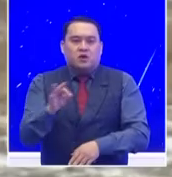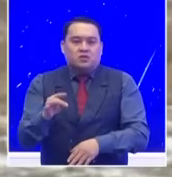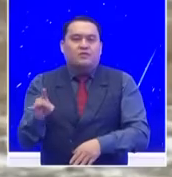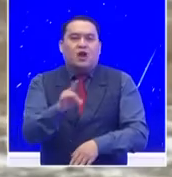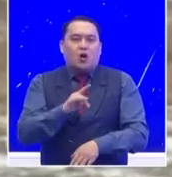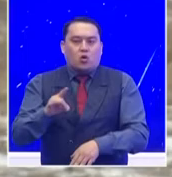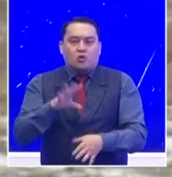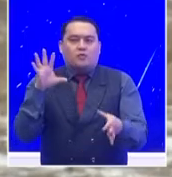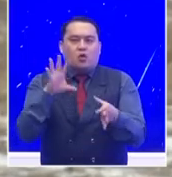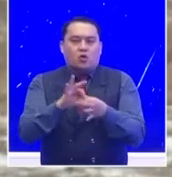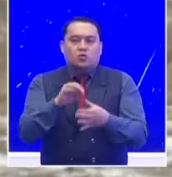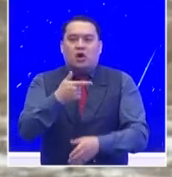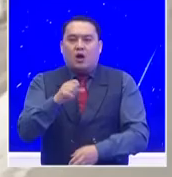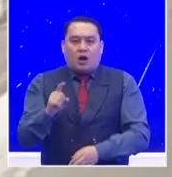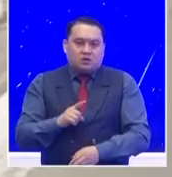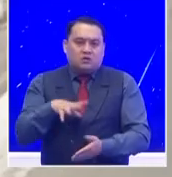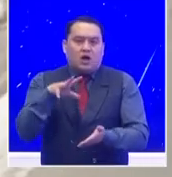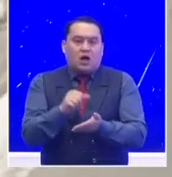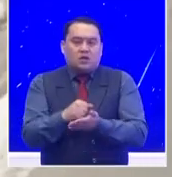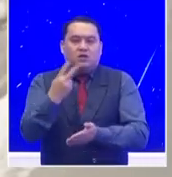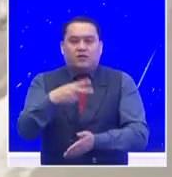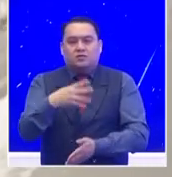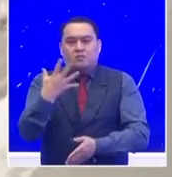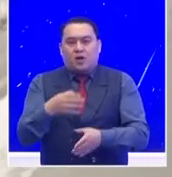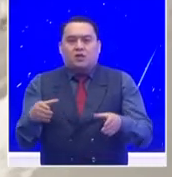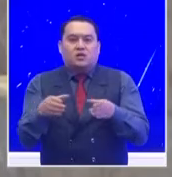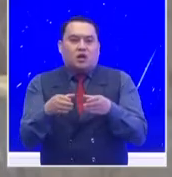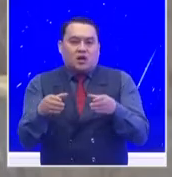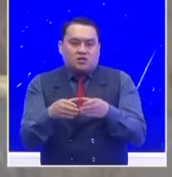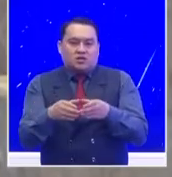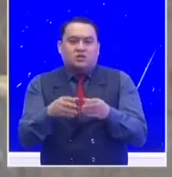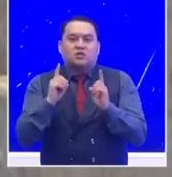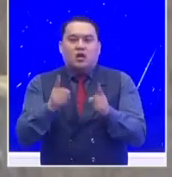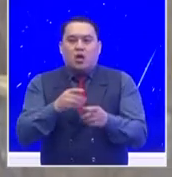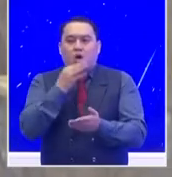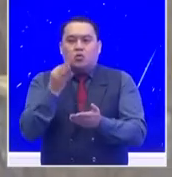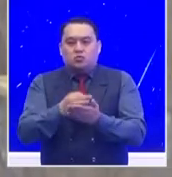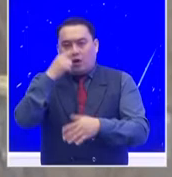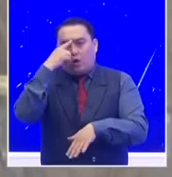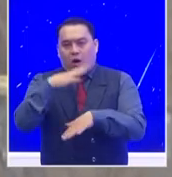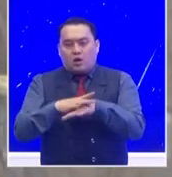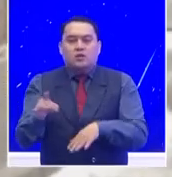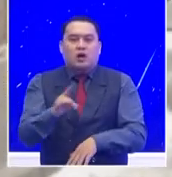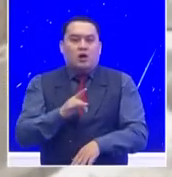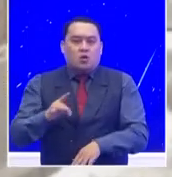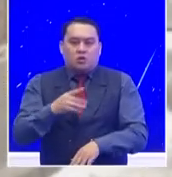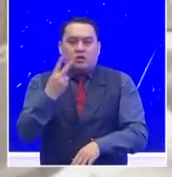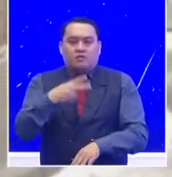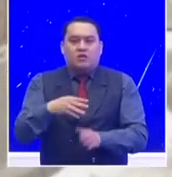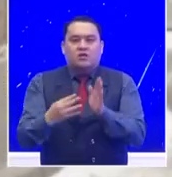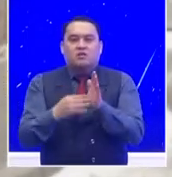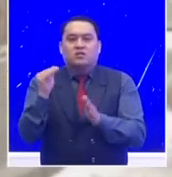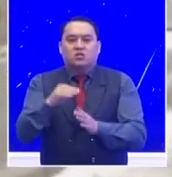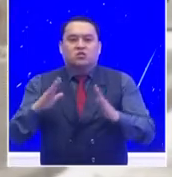района. Подключением голубому топливу занимается 25 подрядных организаций. Согласно отчету Акима, в районе газифицировано 29